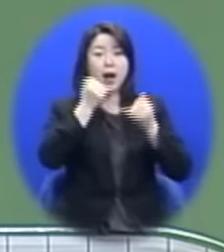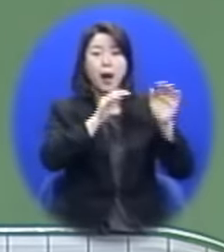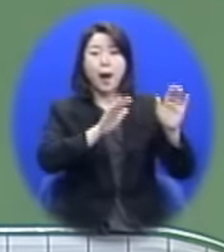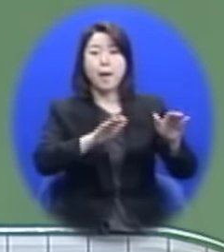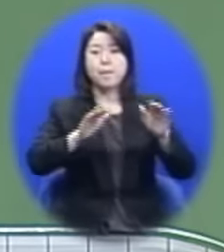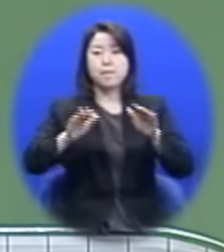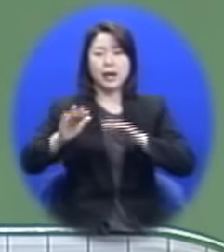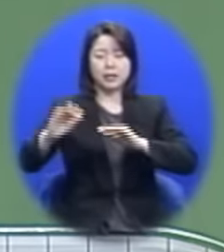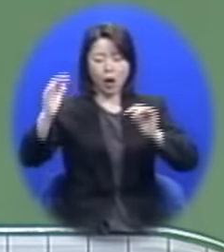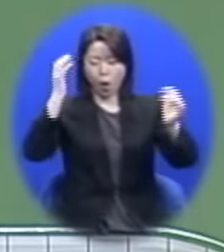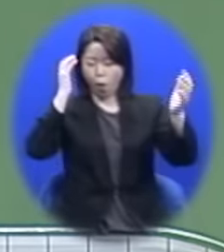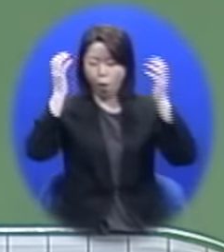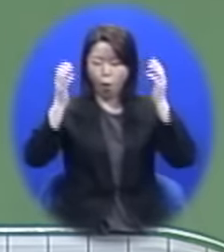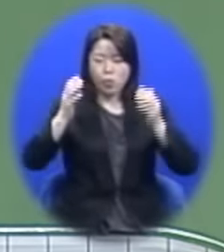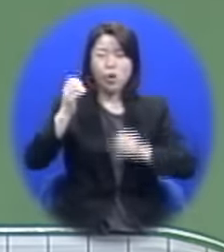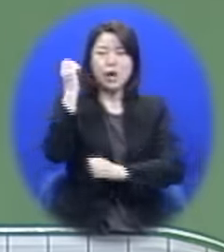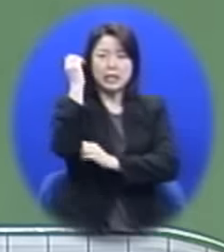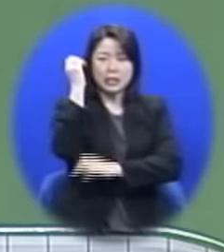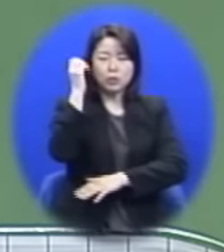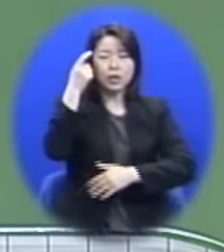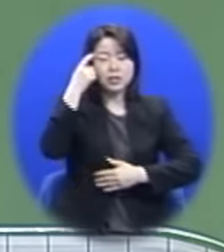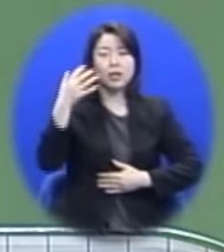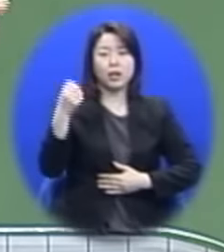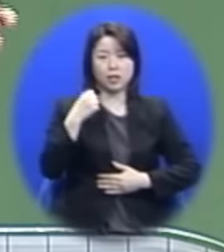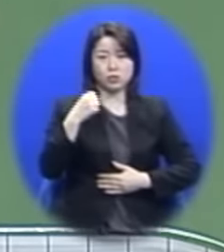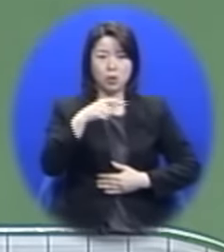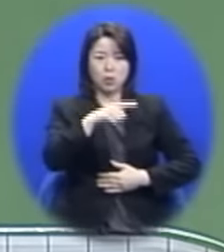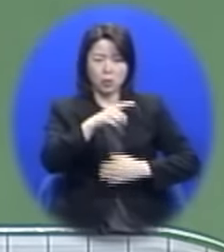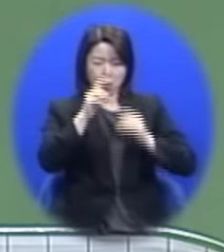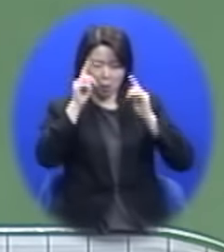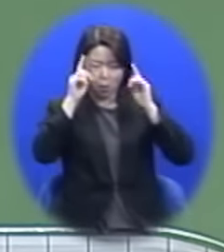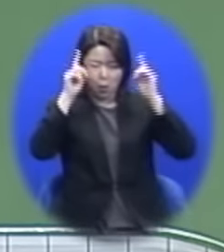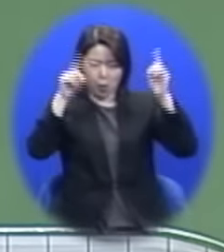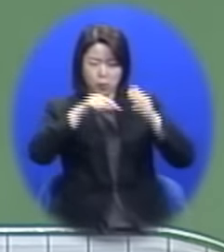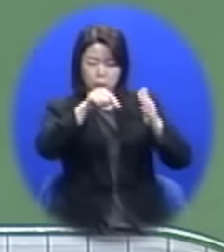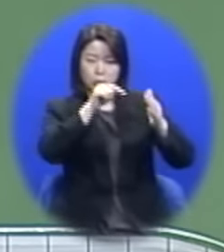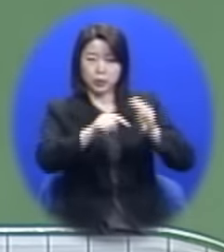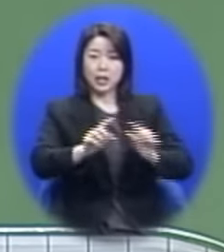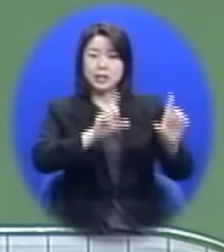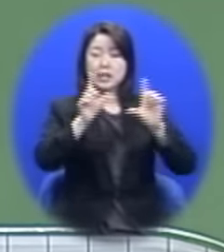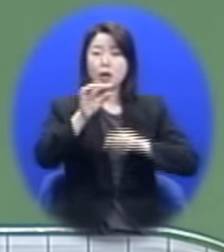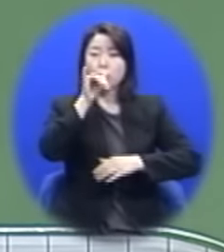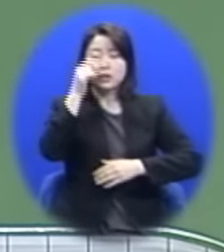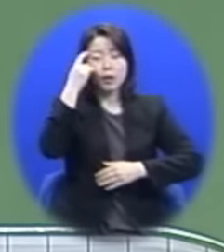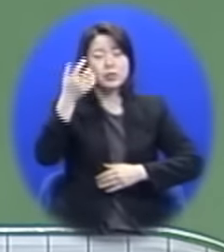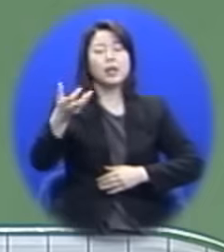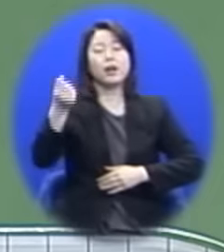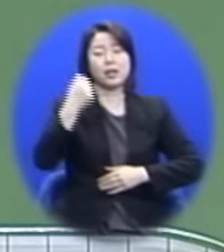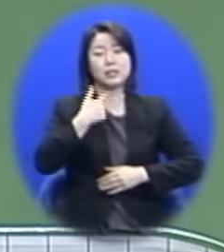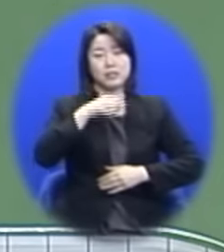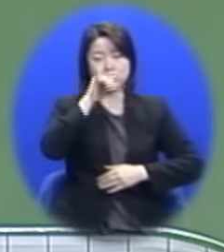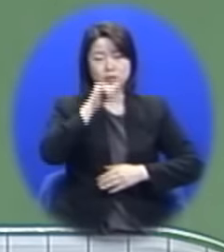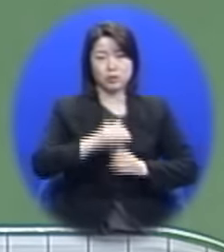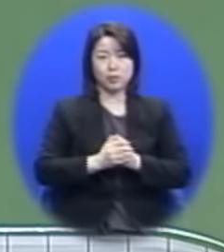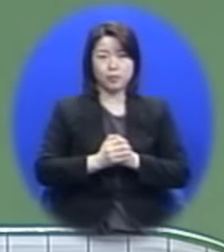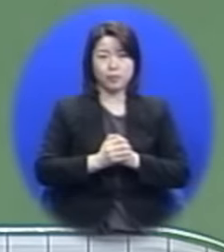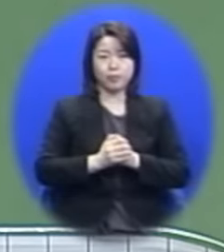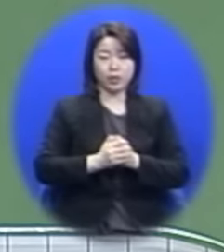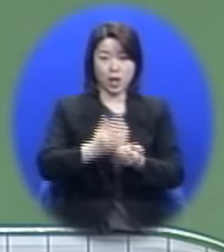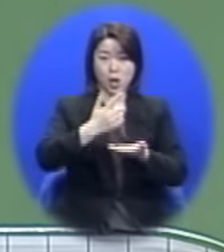바다를 혼돈의 근원이라고 생각하고 괴물이 그 속에 살고 있다고 그렇게 생각했습니다.